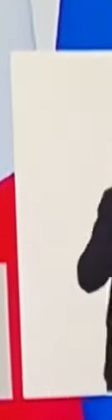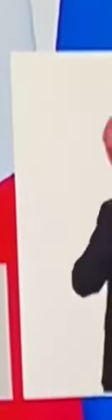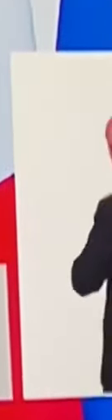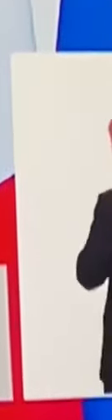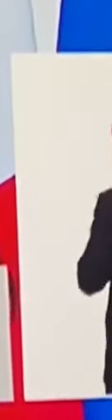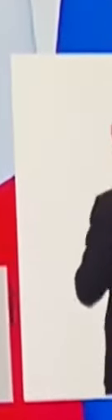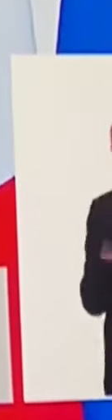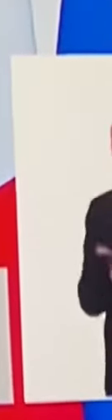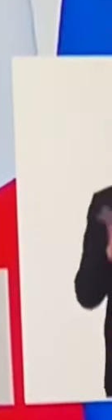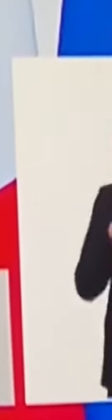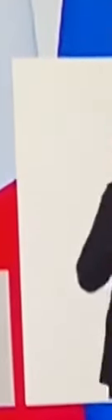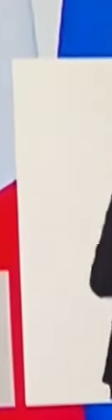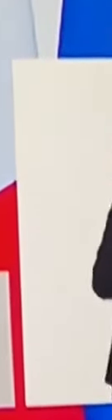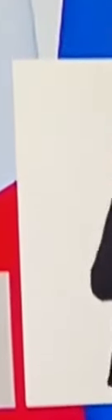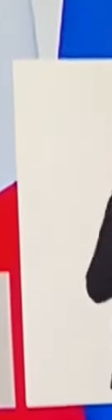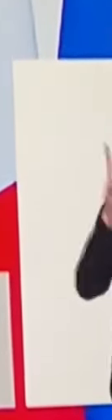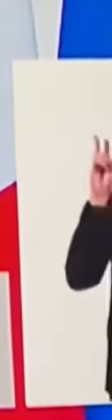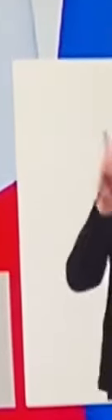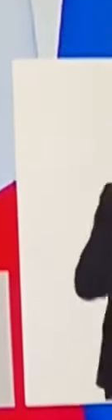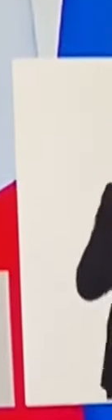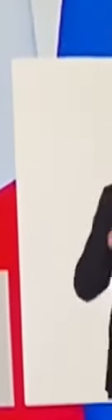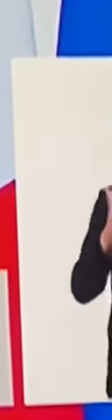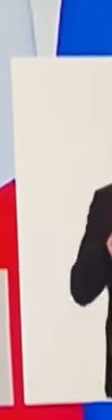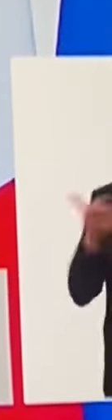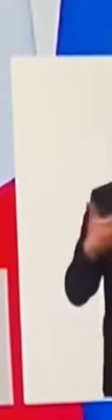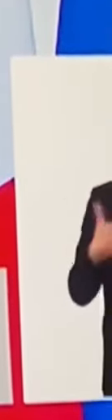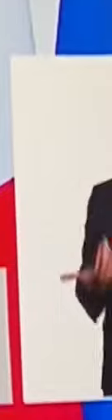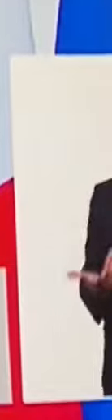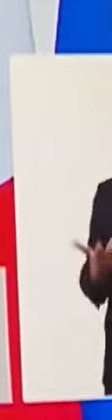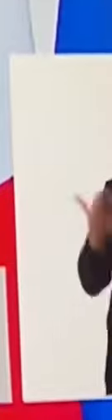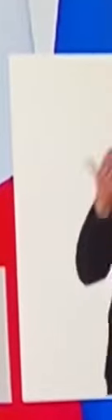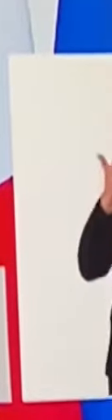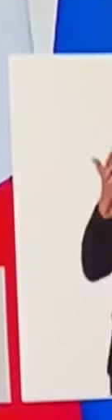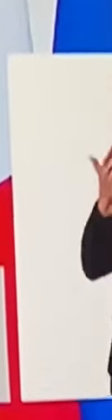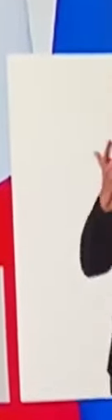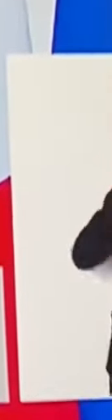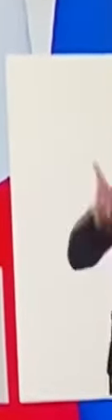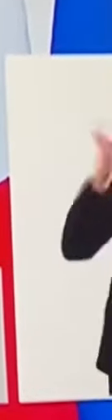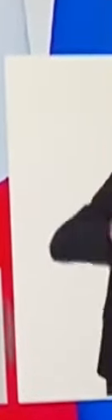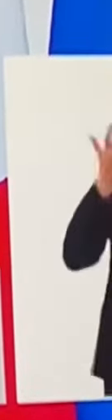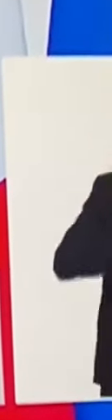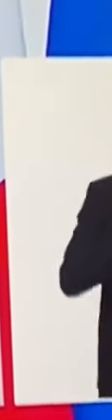qu'on ne connaît pas, qui ne nous connaissent pas, et dont, par exemple, alors, quand on est en transport en